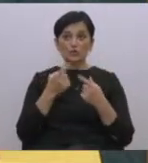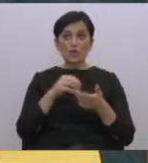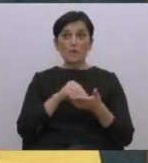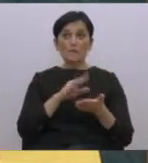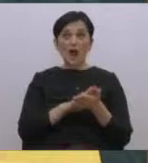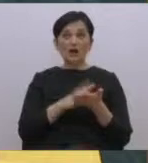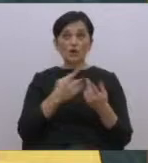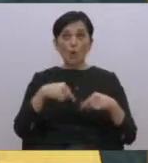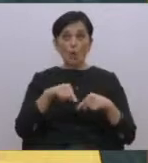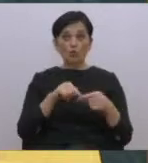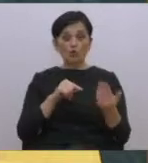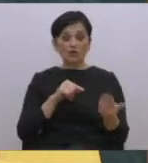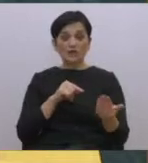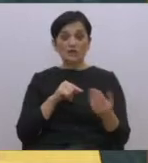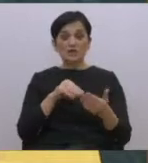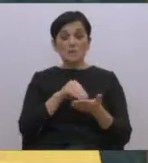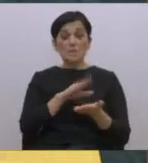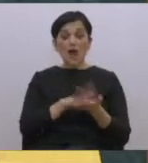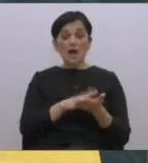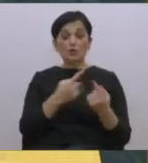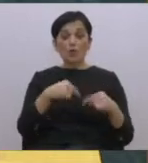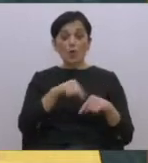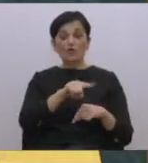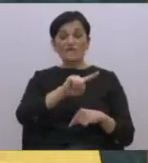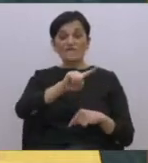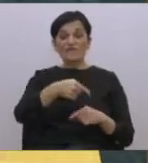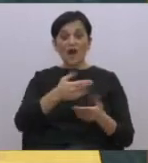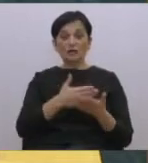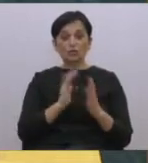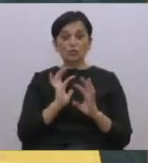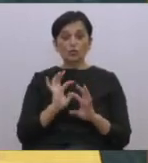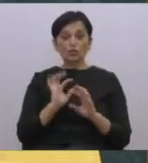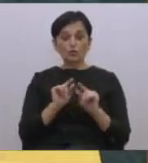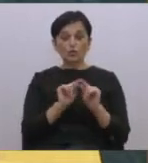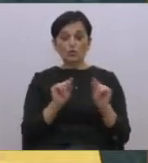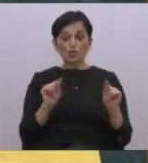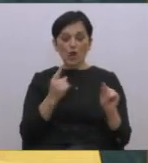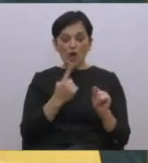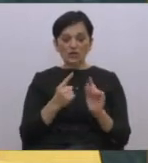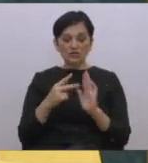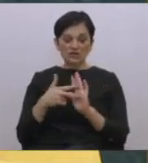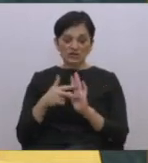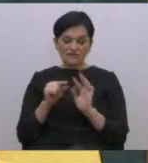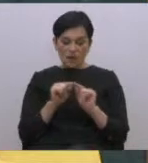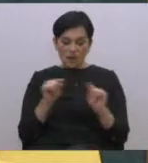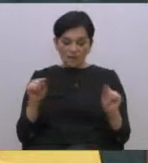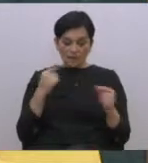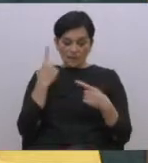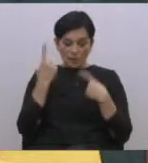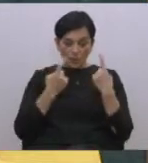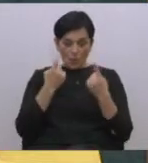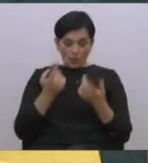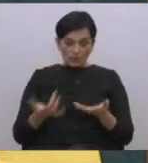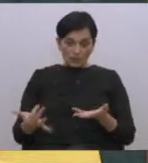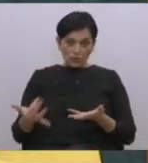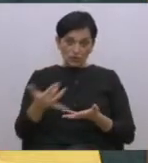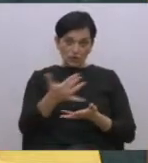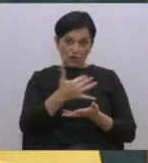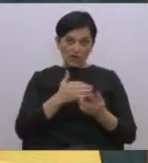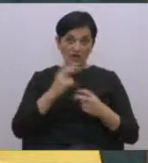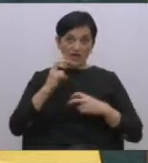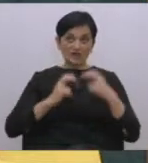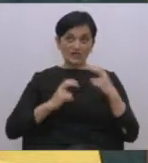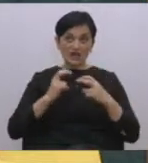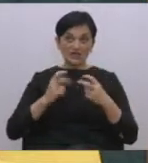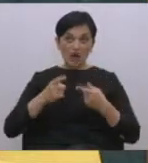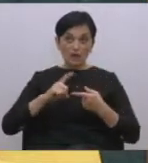მარეგისტრირებელი ორგანოსგან. მარეგისტრირებელი ორგანო ვალდებულია უზრუნველყოს ამ მუხლის 1-8 პუნქტით გათვალისწინებული მონაცემების შეგროვება საწარმოს